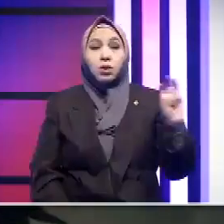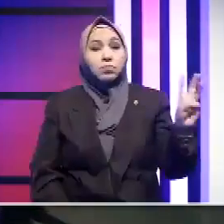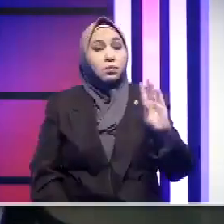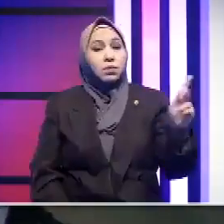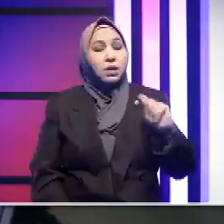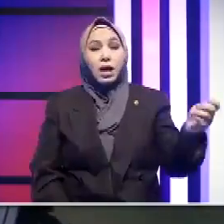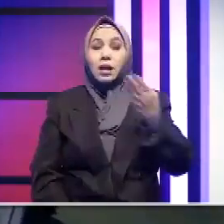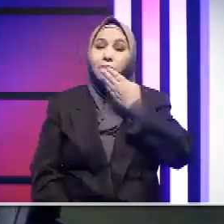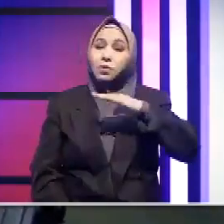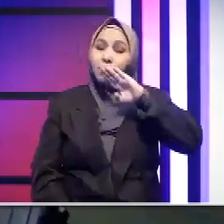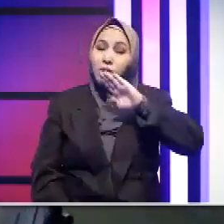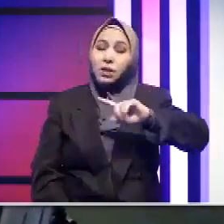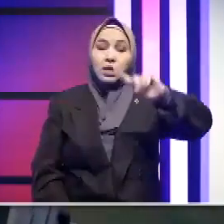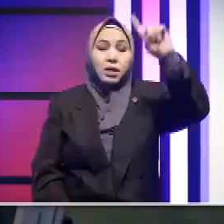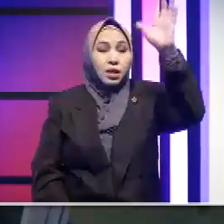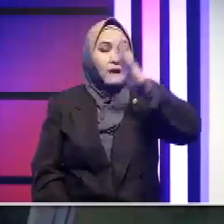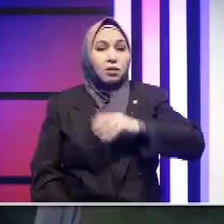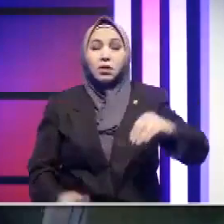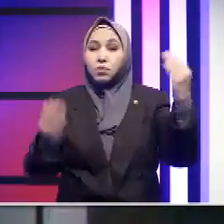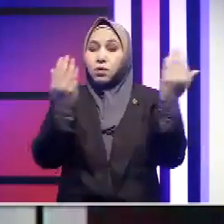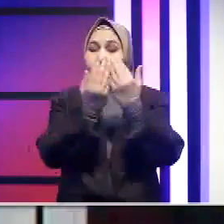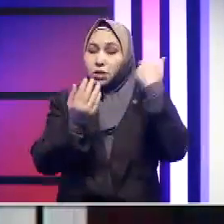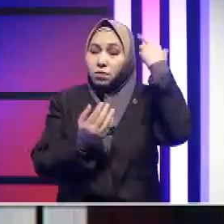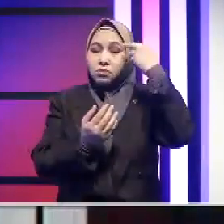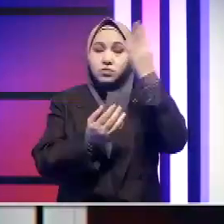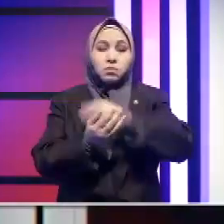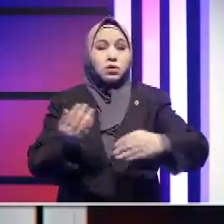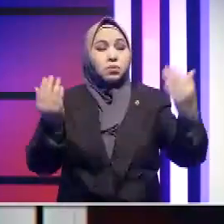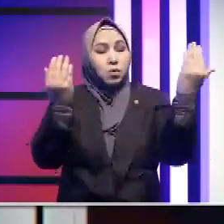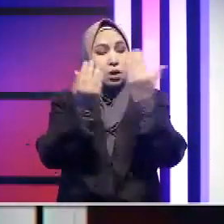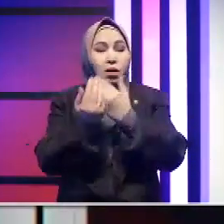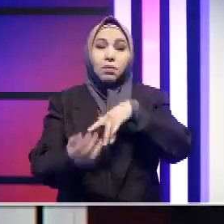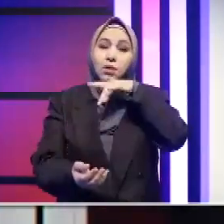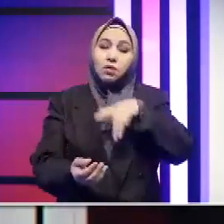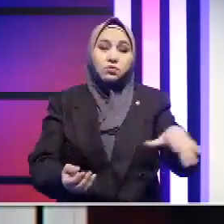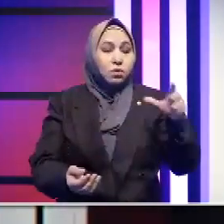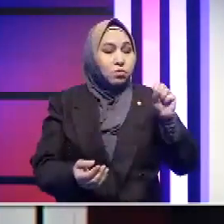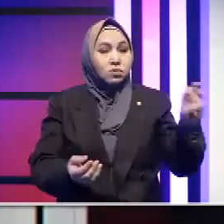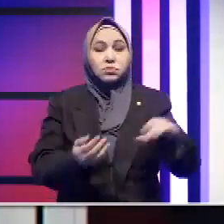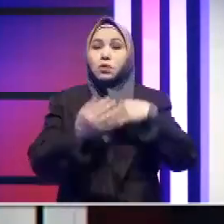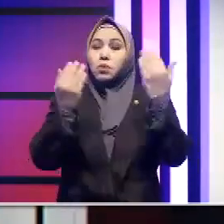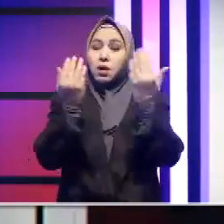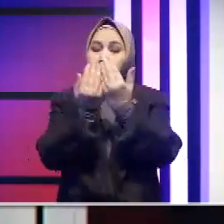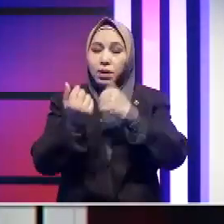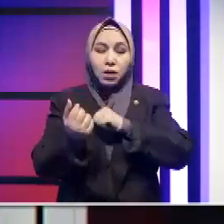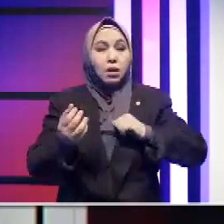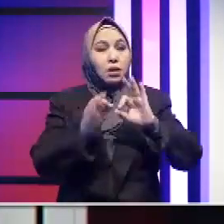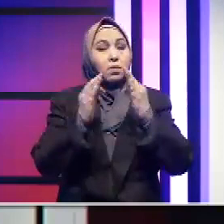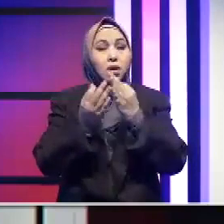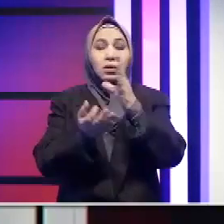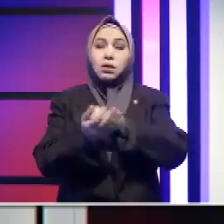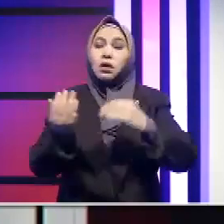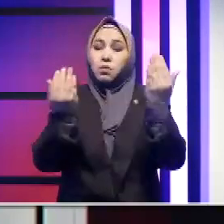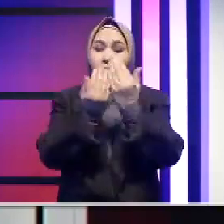berkat alhamdulillah wa shalaatu wa salaamu ala rosulillah wa ala alihi woman wadah Sera Lailahaillallah Muhammad Rasulullah SAW dengan Muhammadin wa'ala